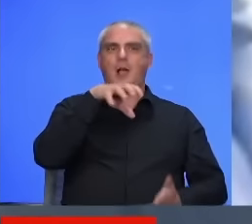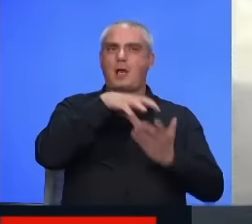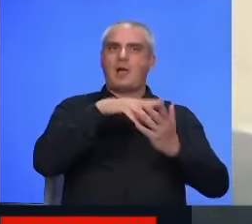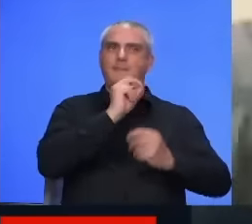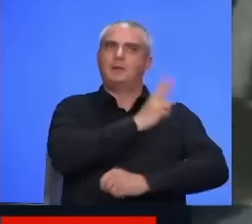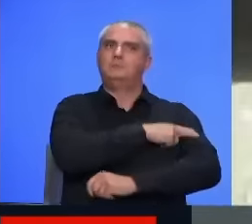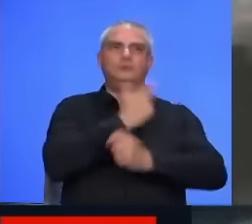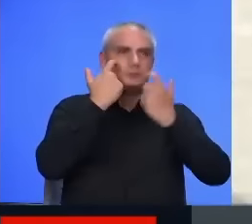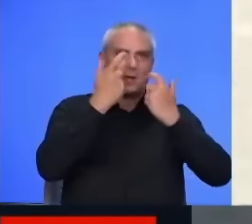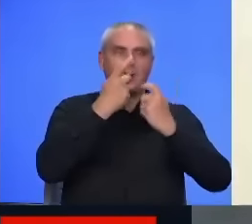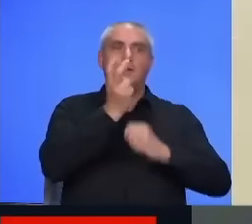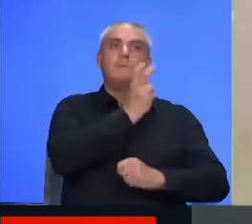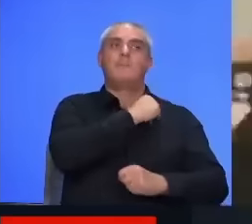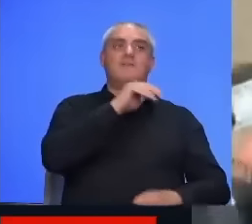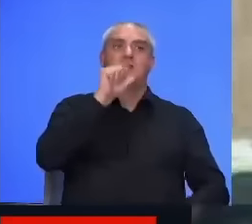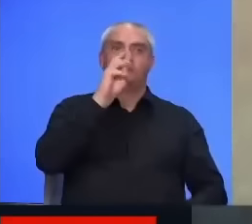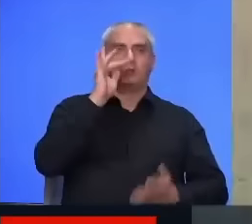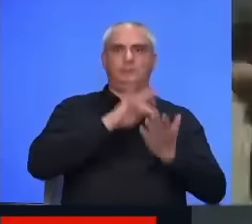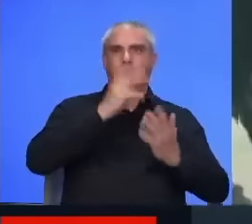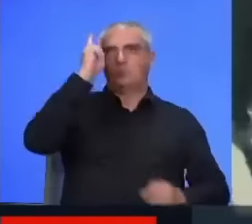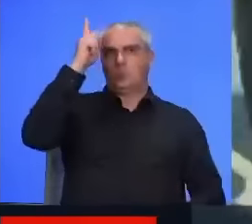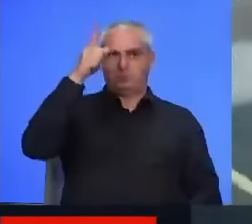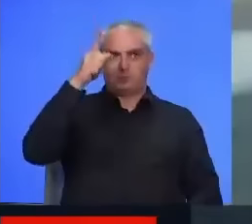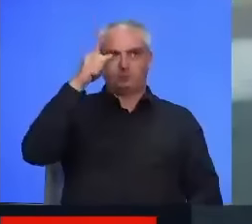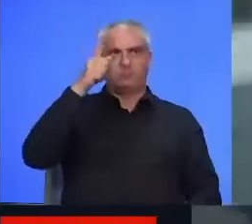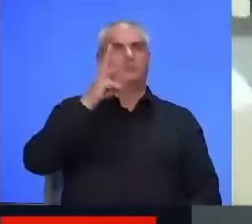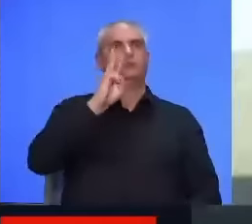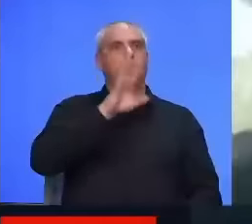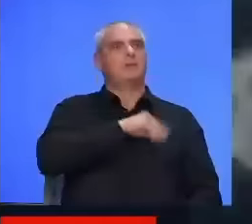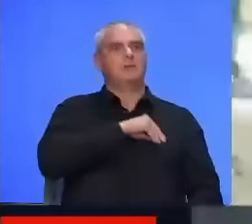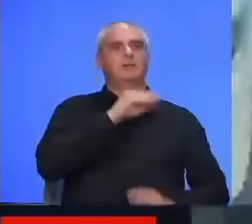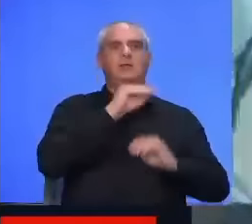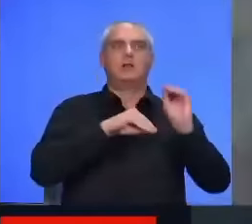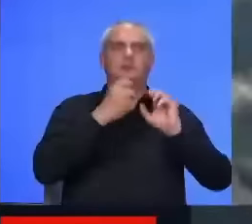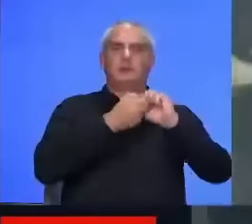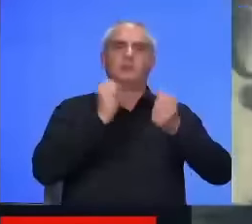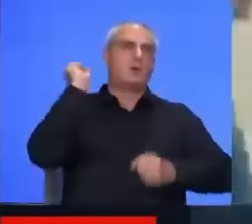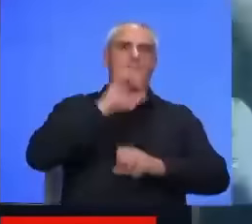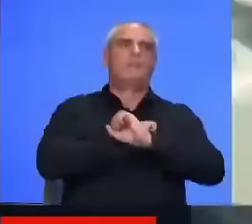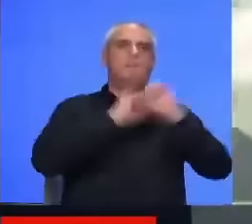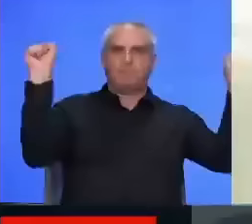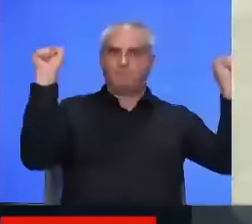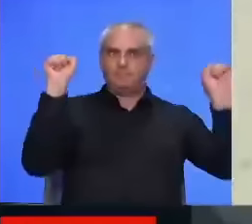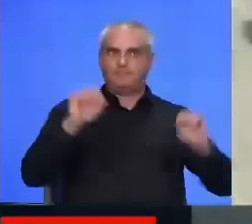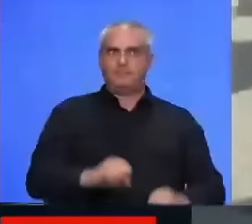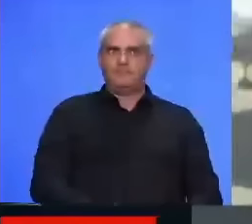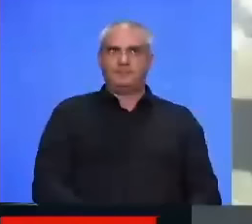המשטרתי. מפקד המחוז אשד היה בחול, ושבתאי אישר להשתמש ברימוני הלם.